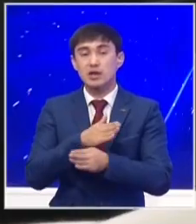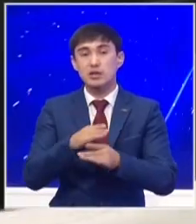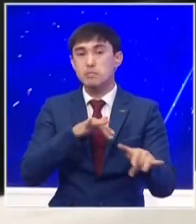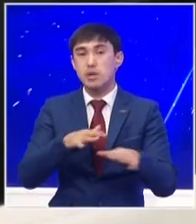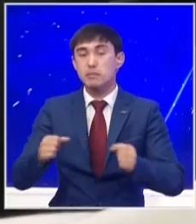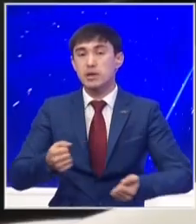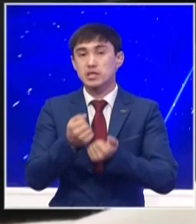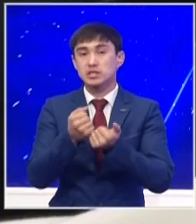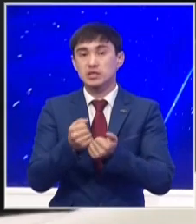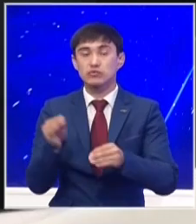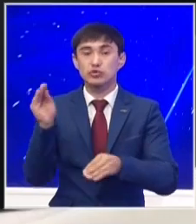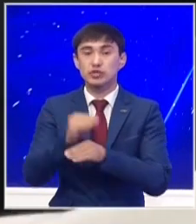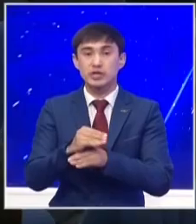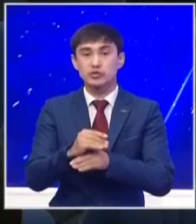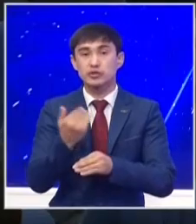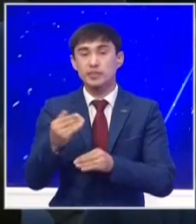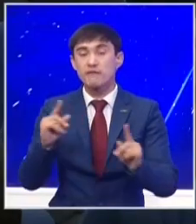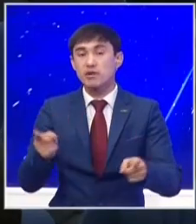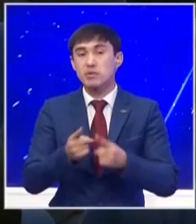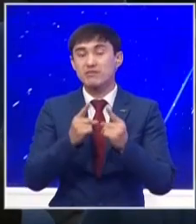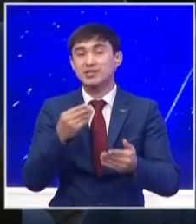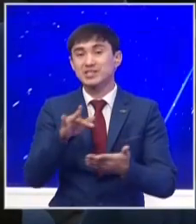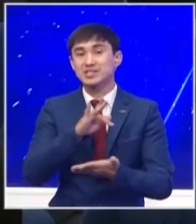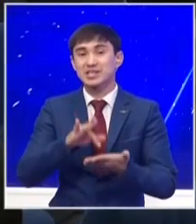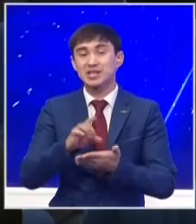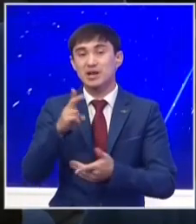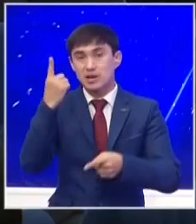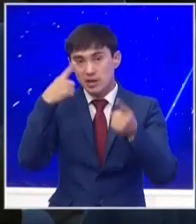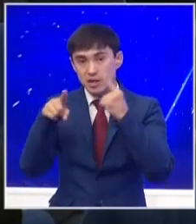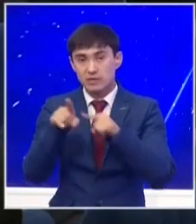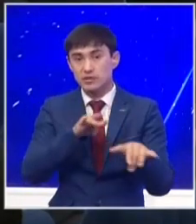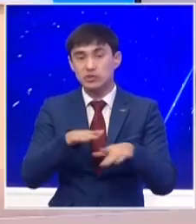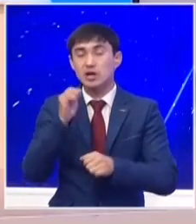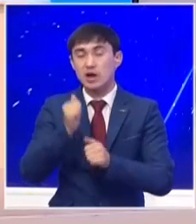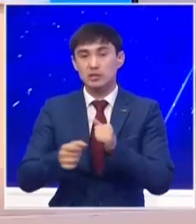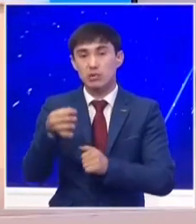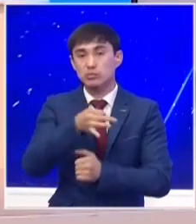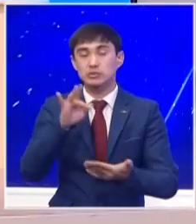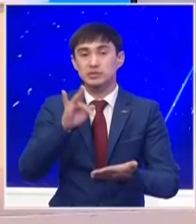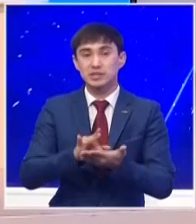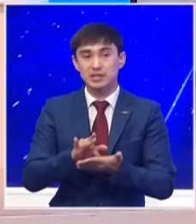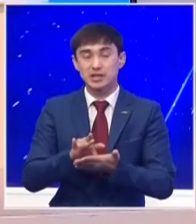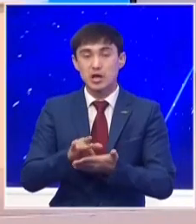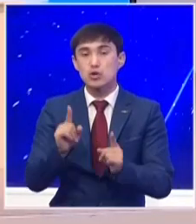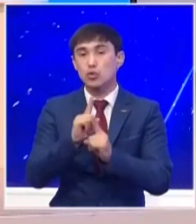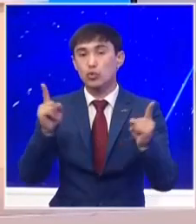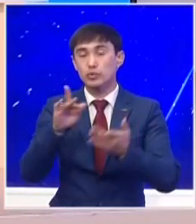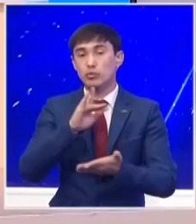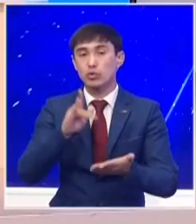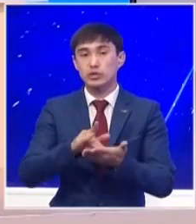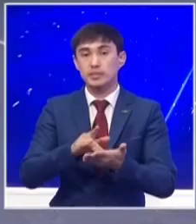мер поддержки, включающий в том числе формирование центров креативной индустрии в каждом областном центре и крупном